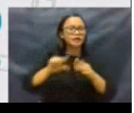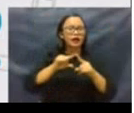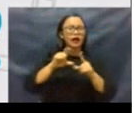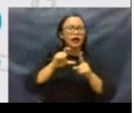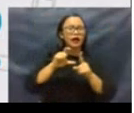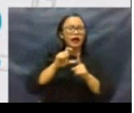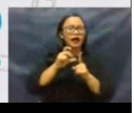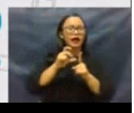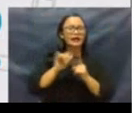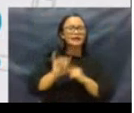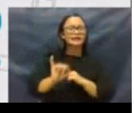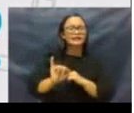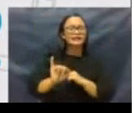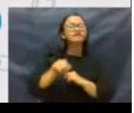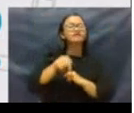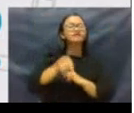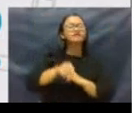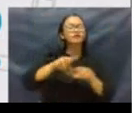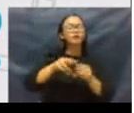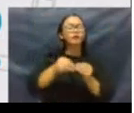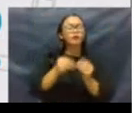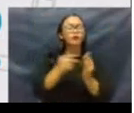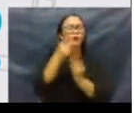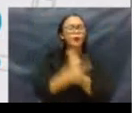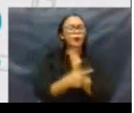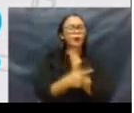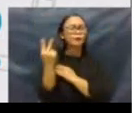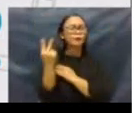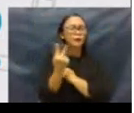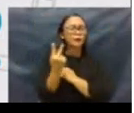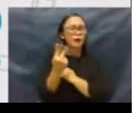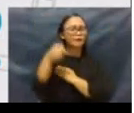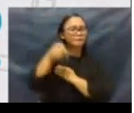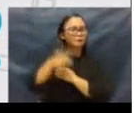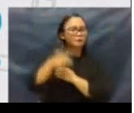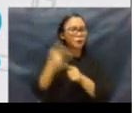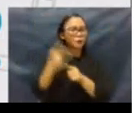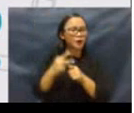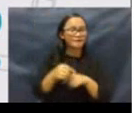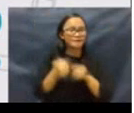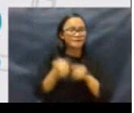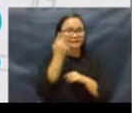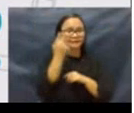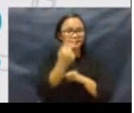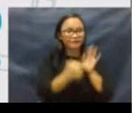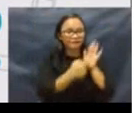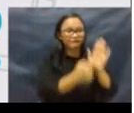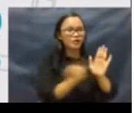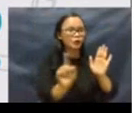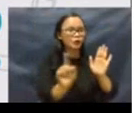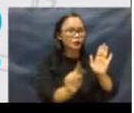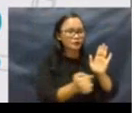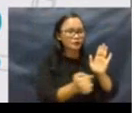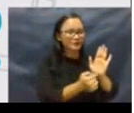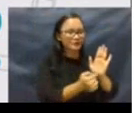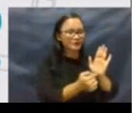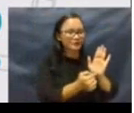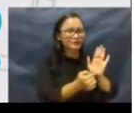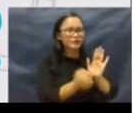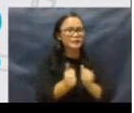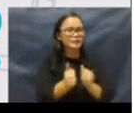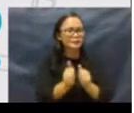ke episode kedua. Bapak dan Ibu, saya izin share screen ya. Tunggu sebentar, saya siapkan